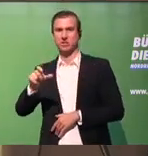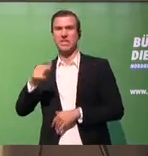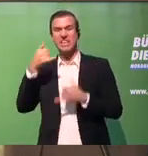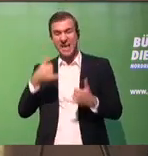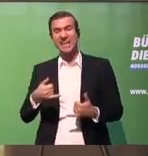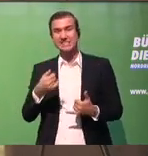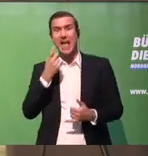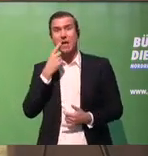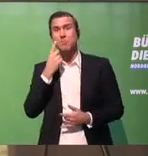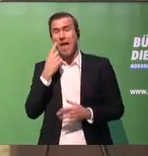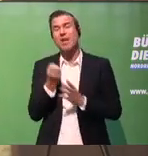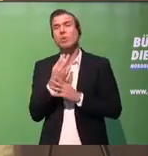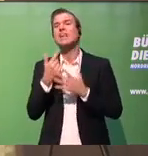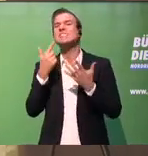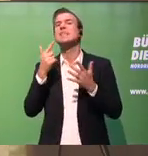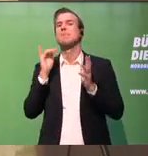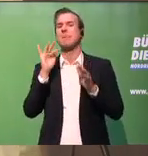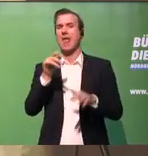über 7.